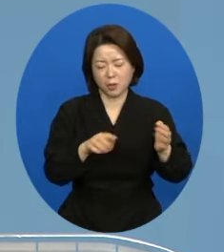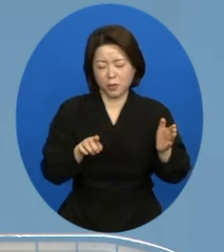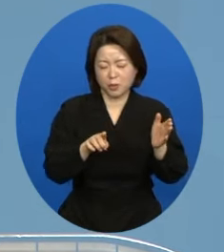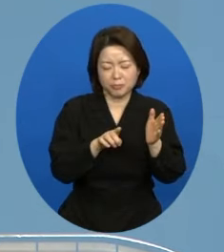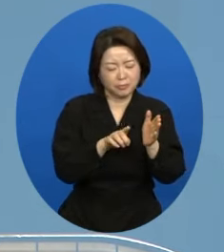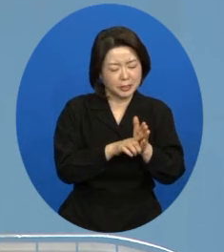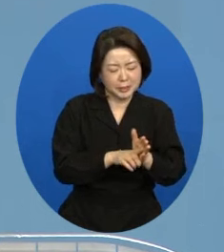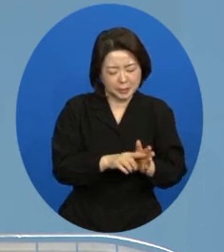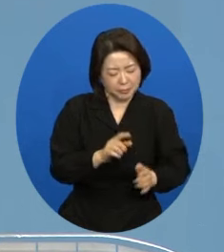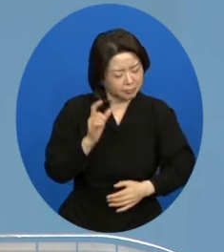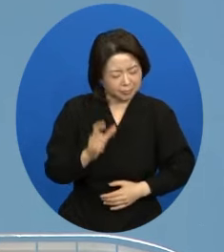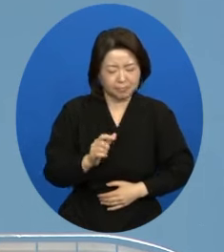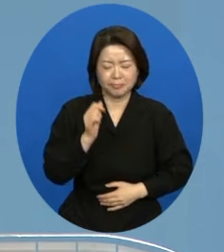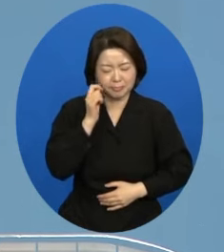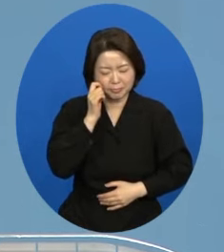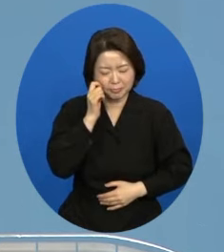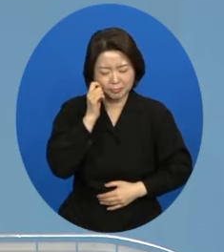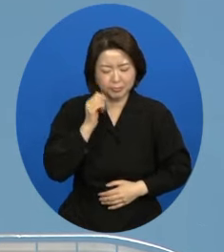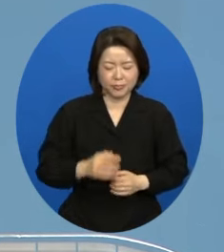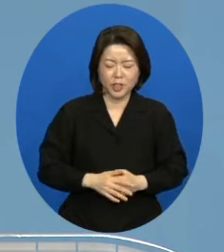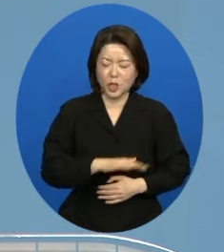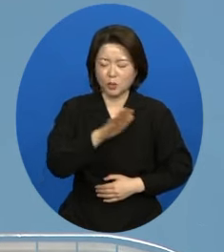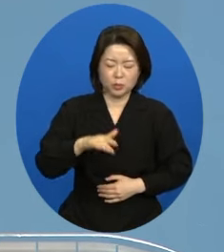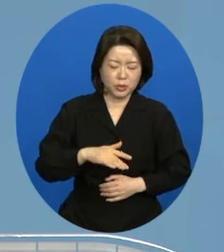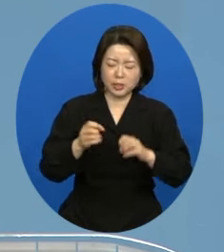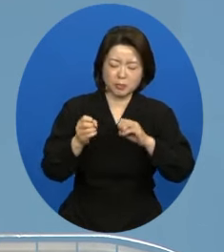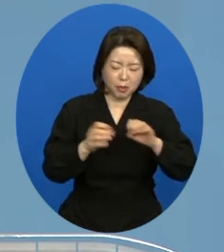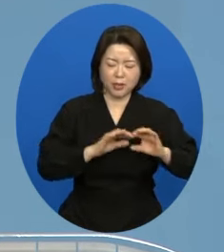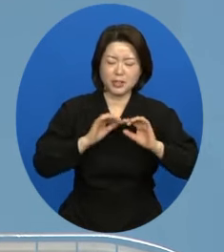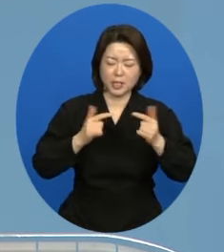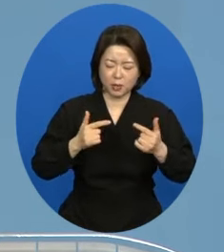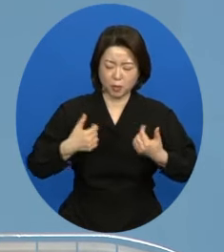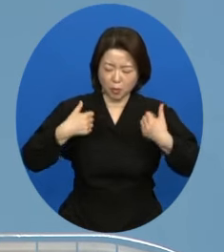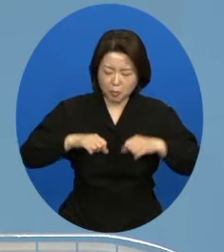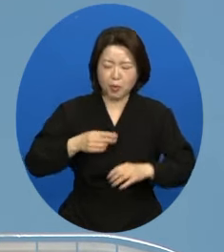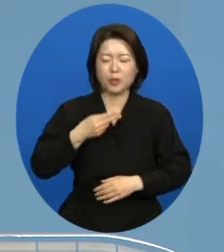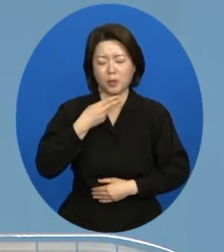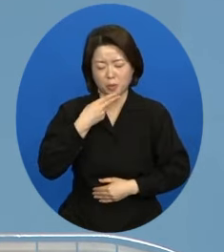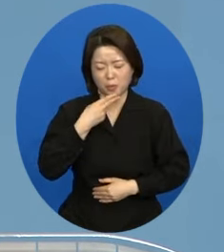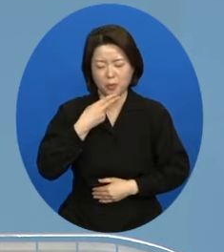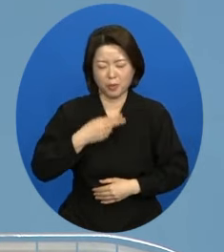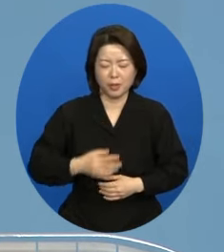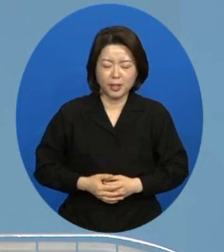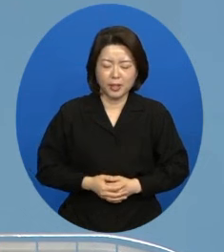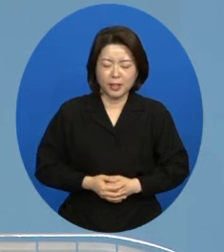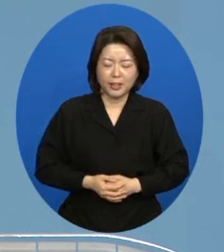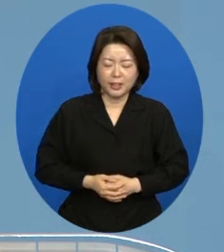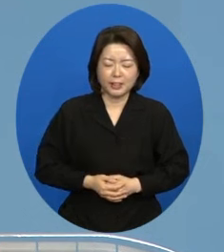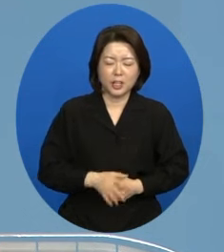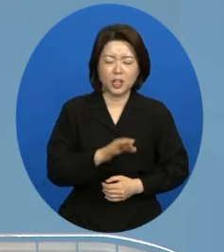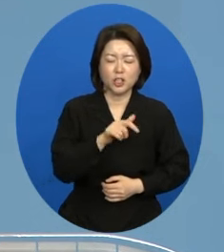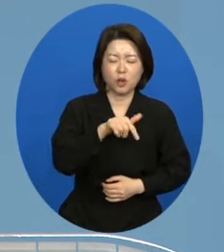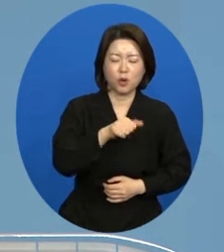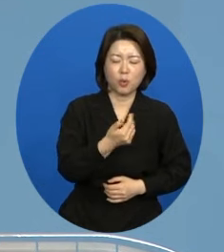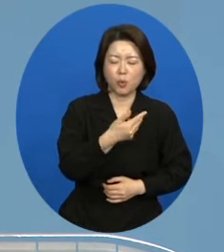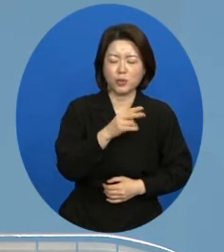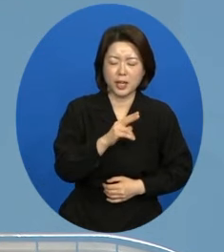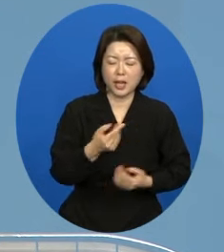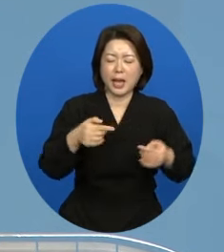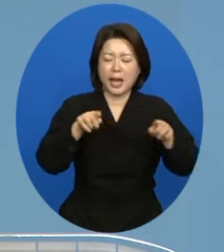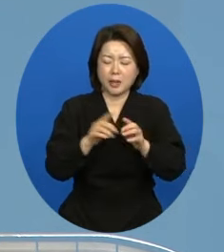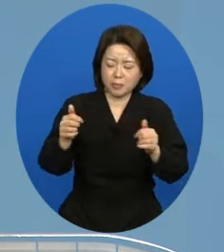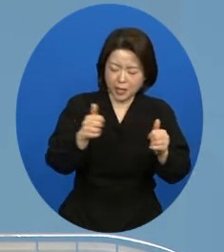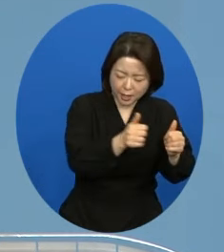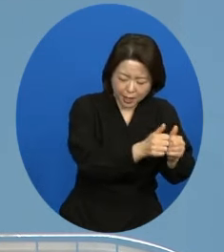못함에도 하고 를지 지 아니하시고 요에게 함께하여 주셔서